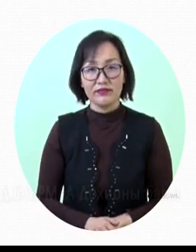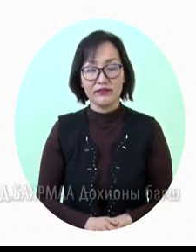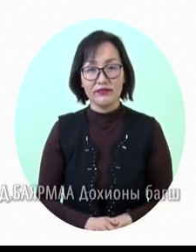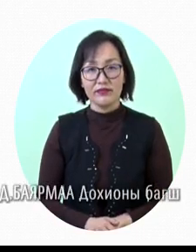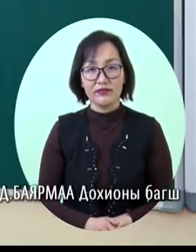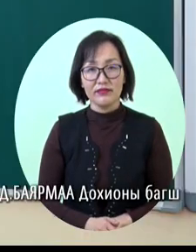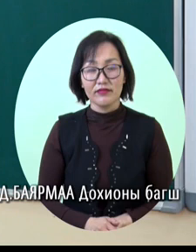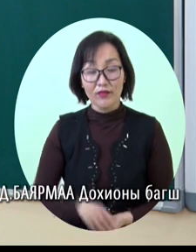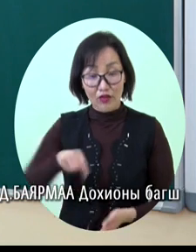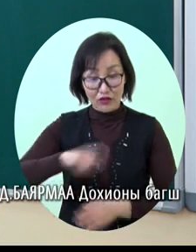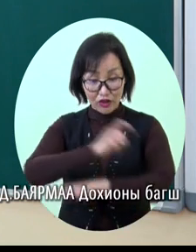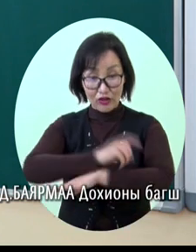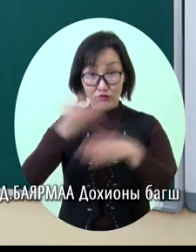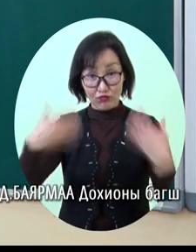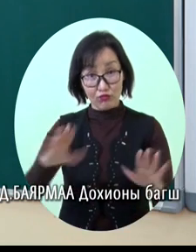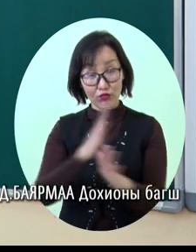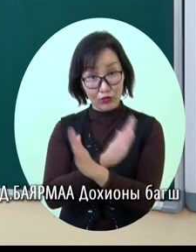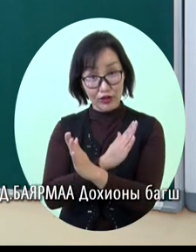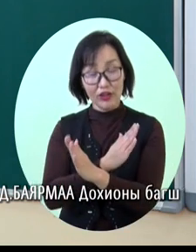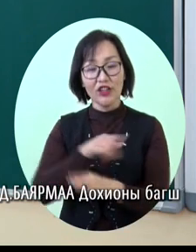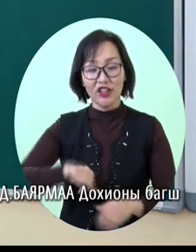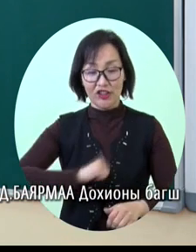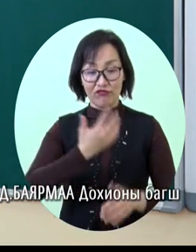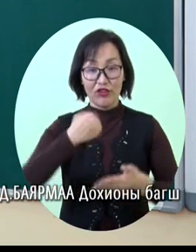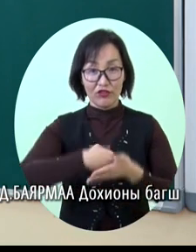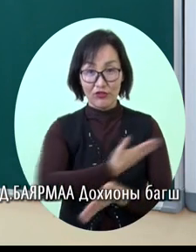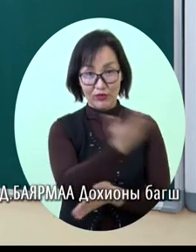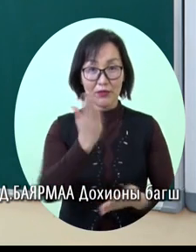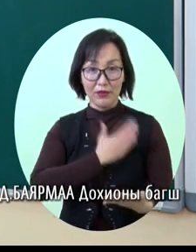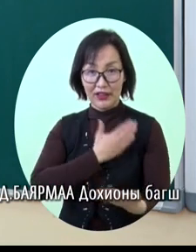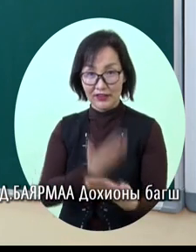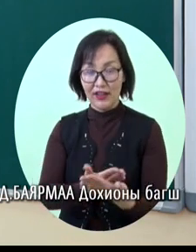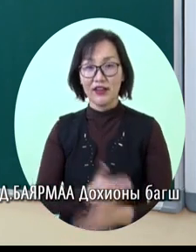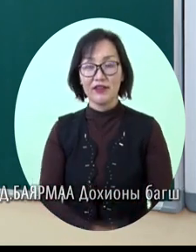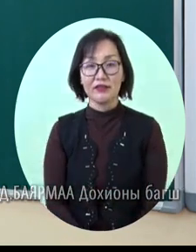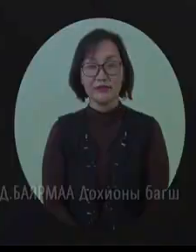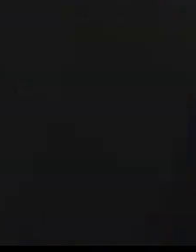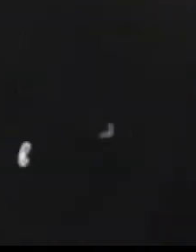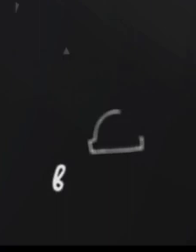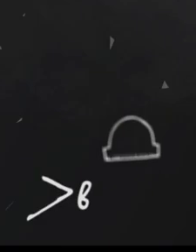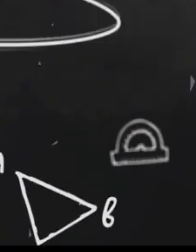Өнөөдрийн хичээл дуустал хүүхдүүдээ. Хичээл дэвтэртээ оролцсонд баярлалаа.